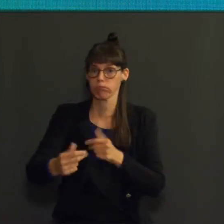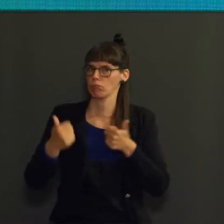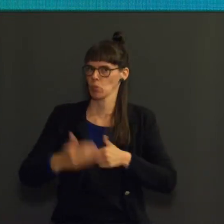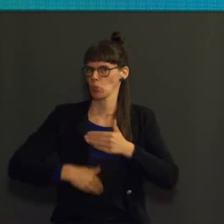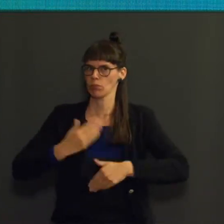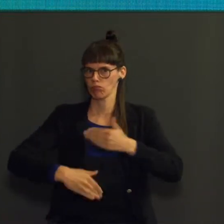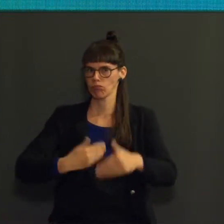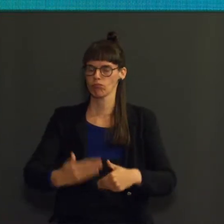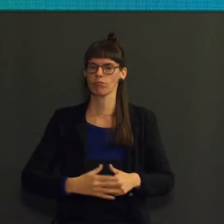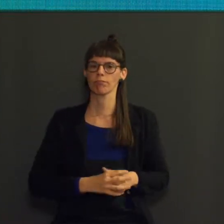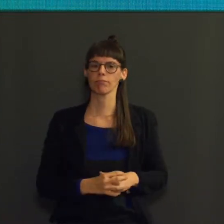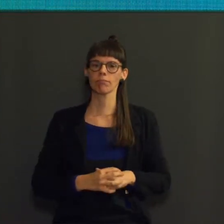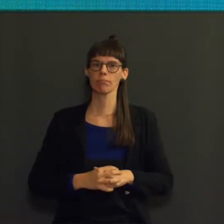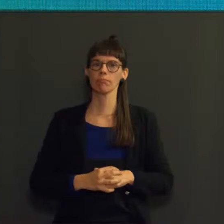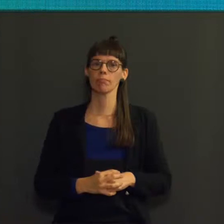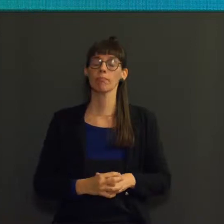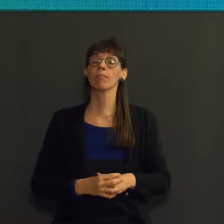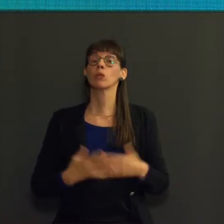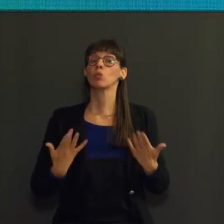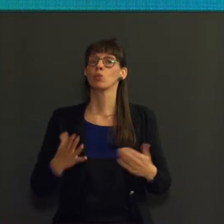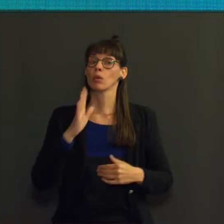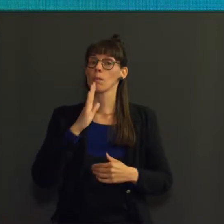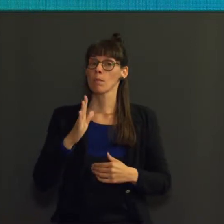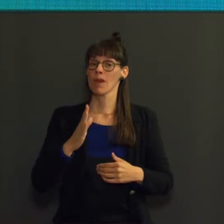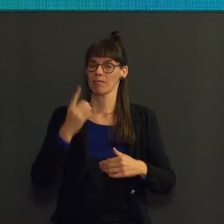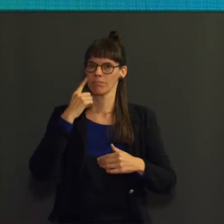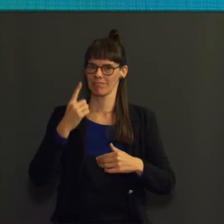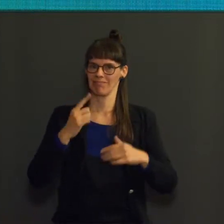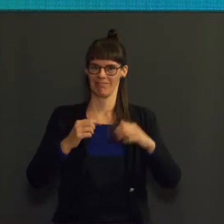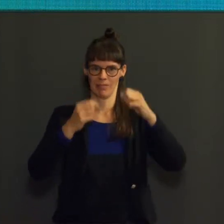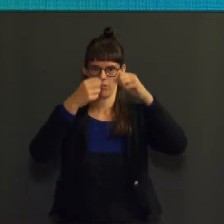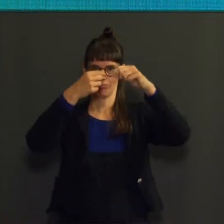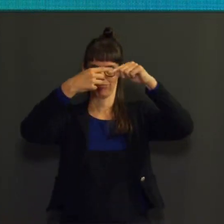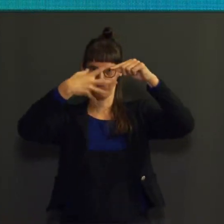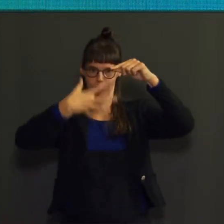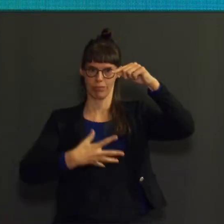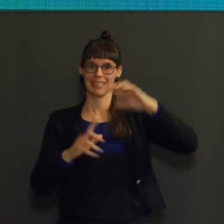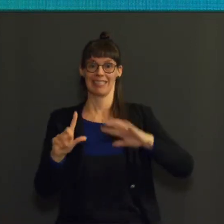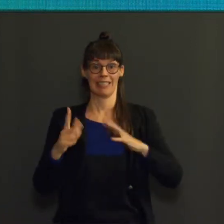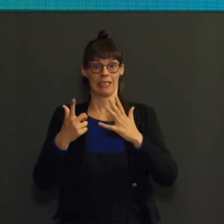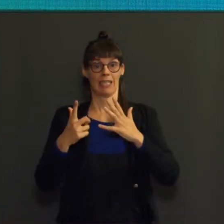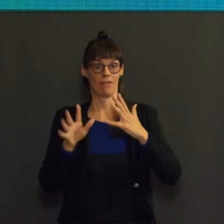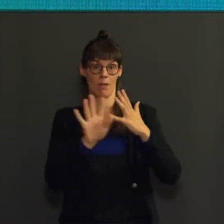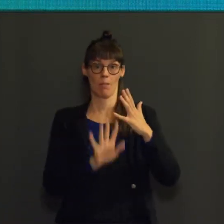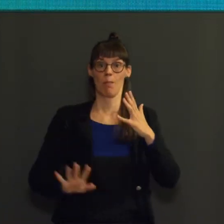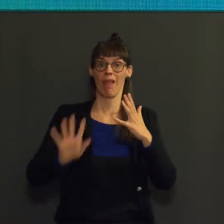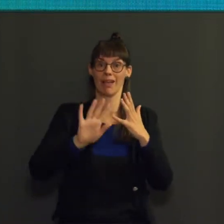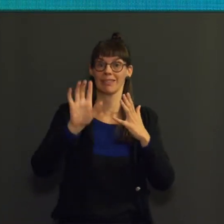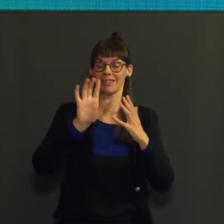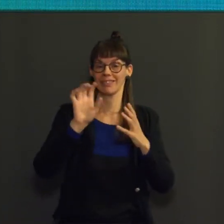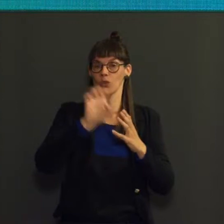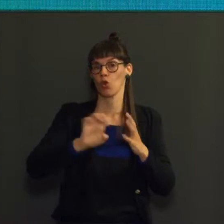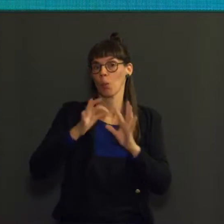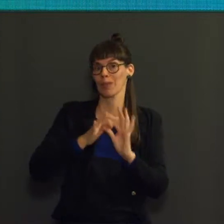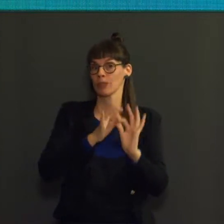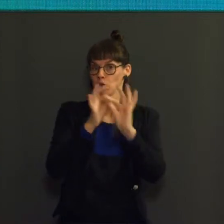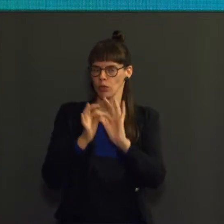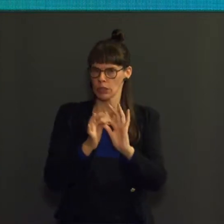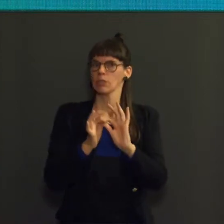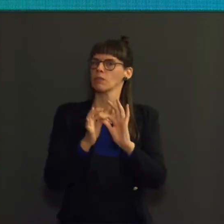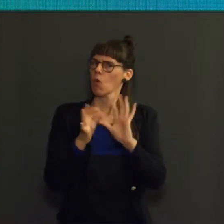vaccinatiecampagne. België bekleedt momenteel de 7e plaats binnen de EU voor wat betreft het aantal